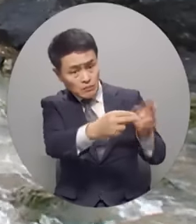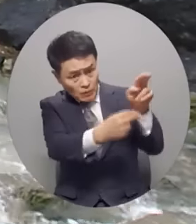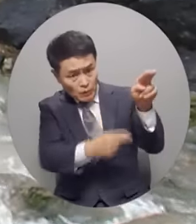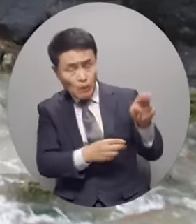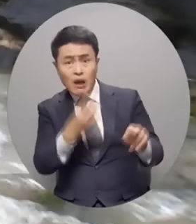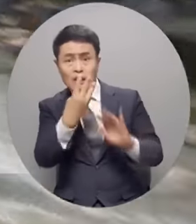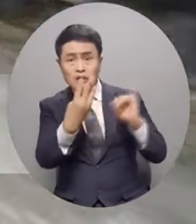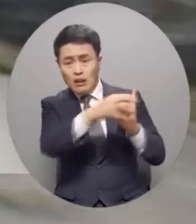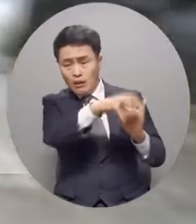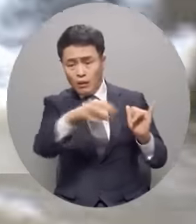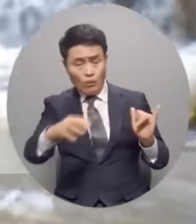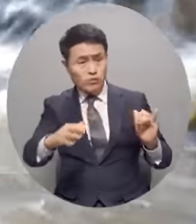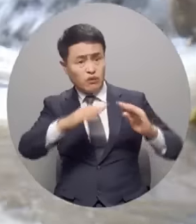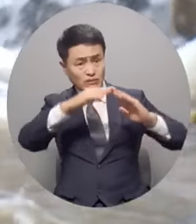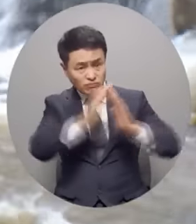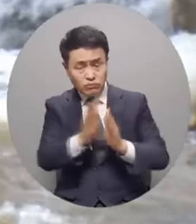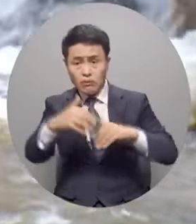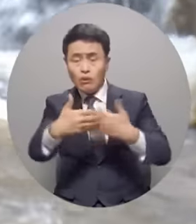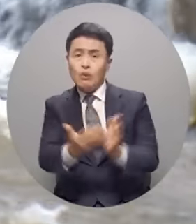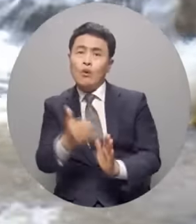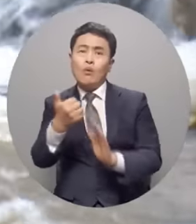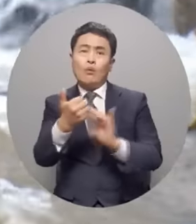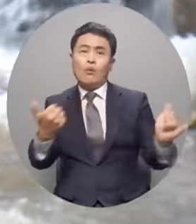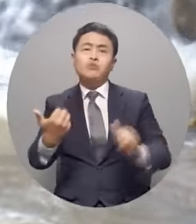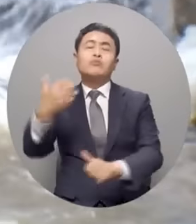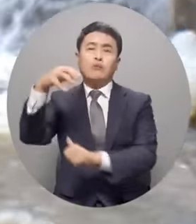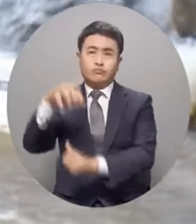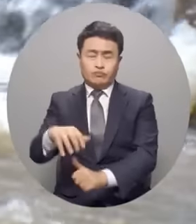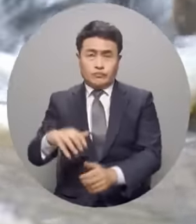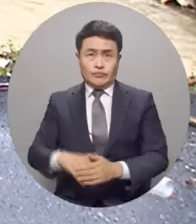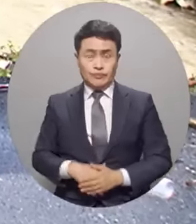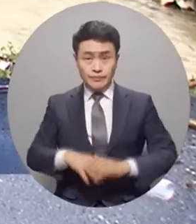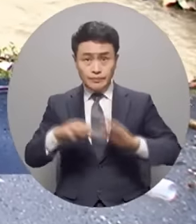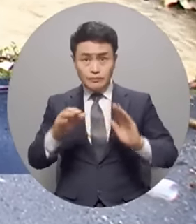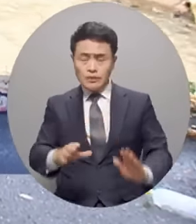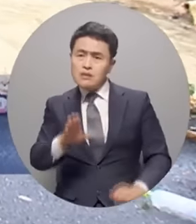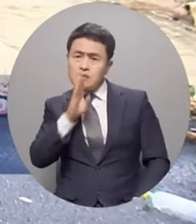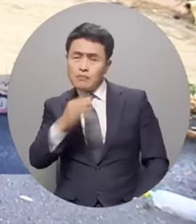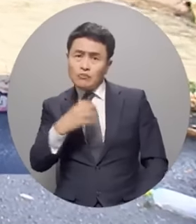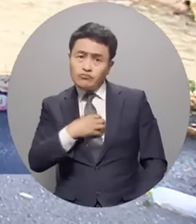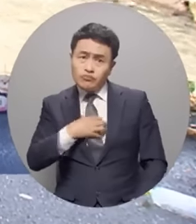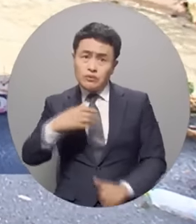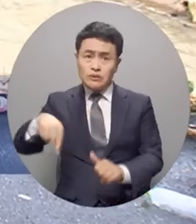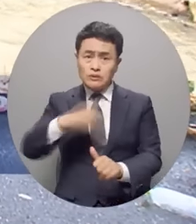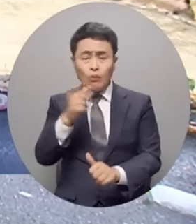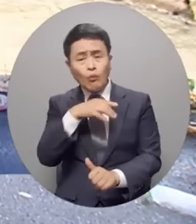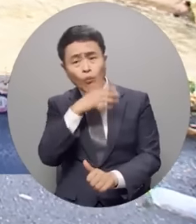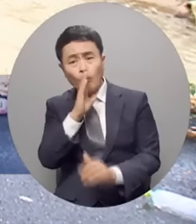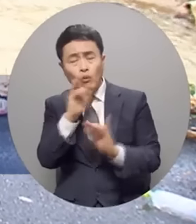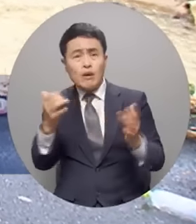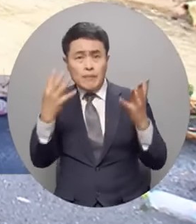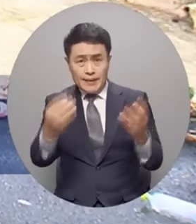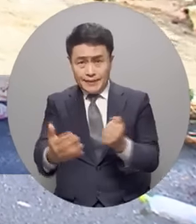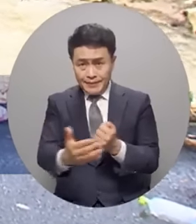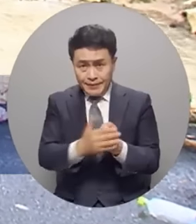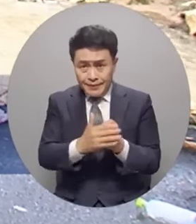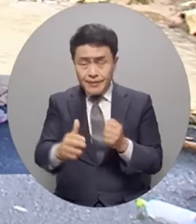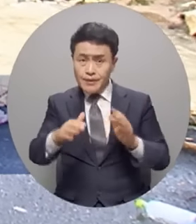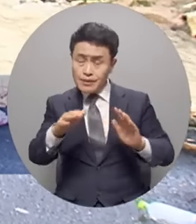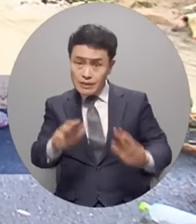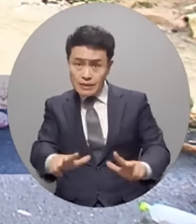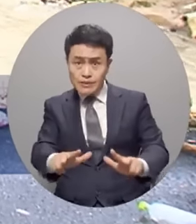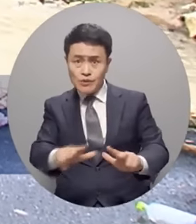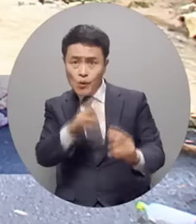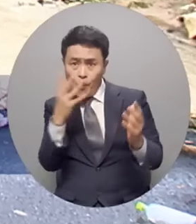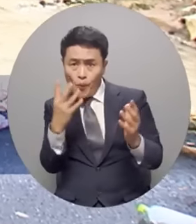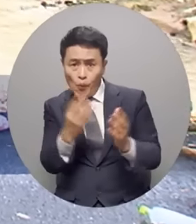아예 철거되면서 주민 50여 명이 고립됐습니다. 상당히 위험한 상황입니다, 지금. 연로하신 분들이 많아서 이렇게 지금